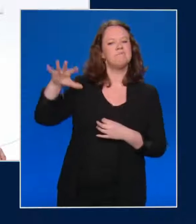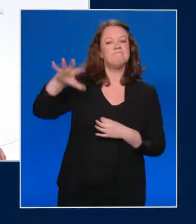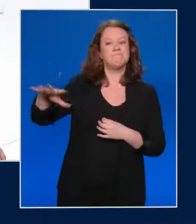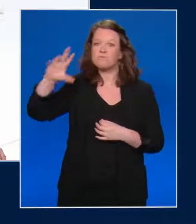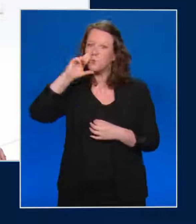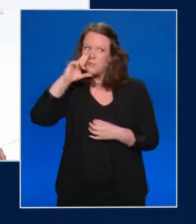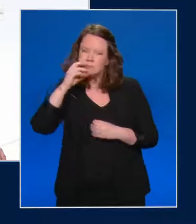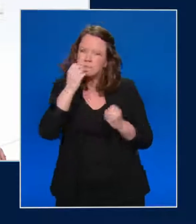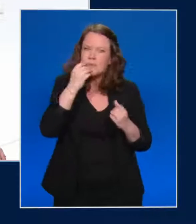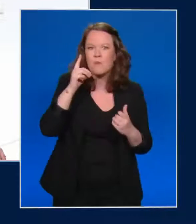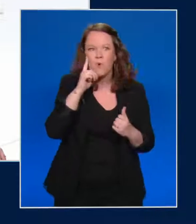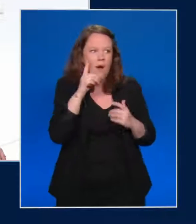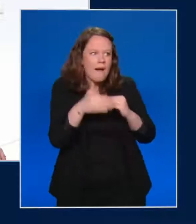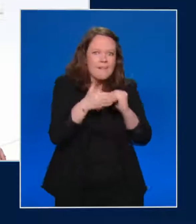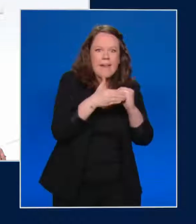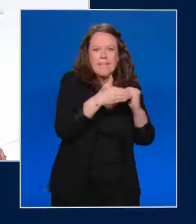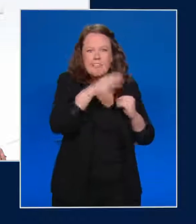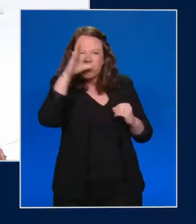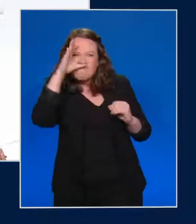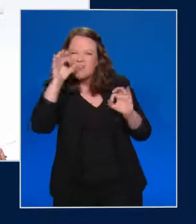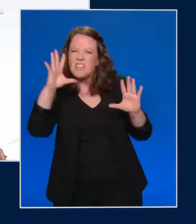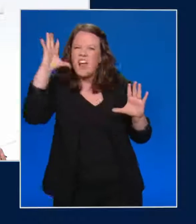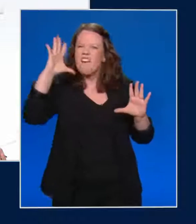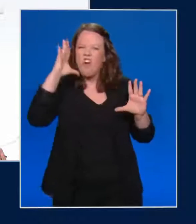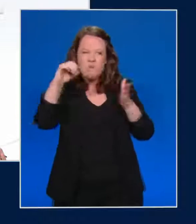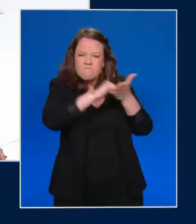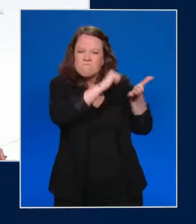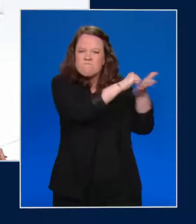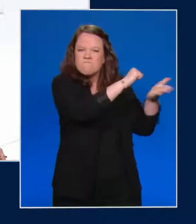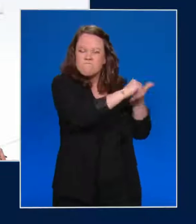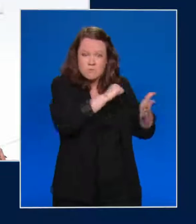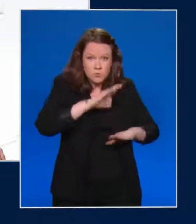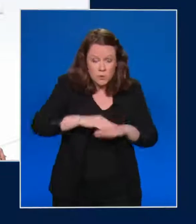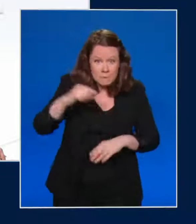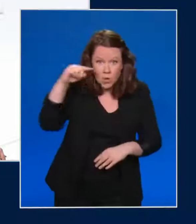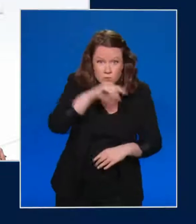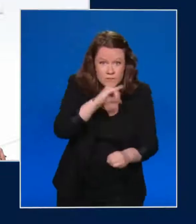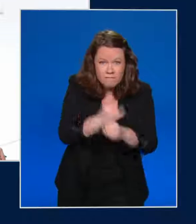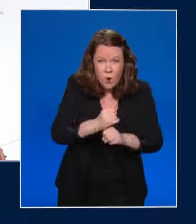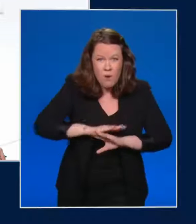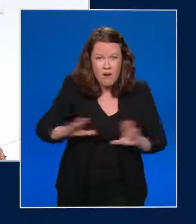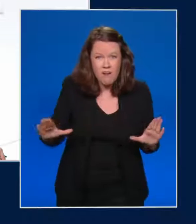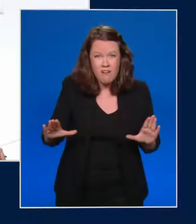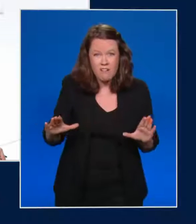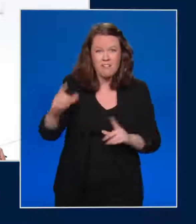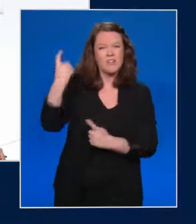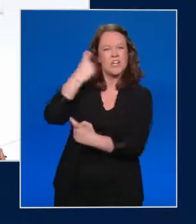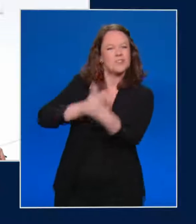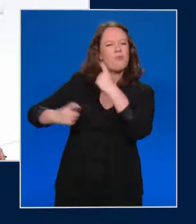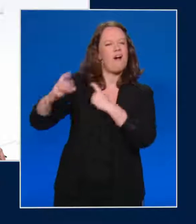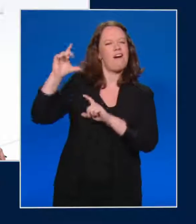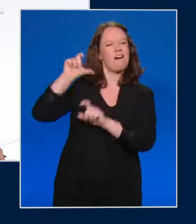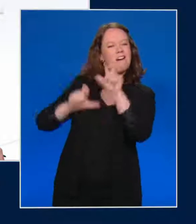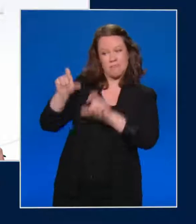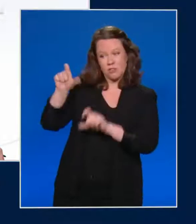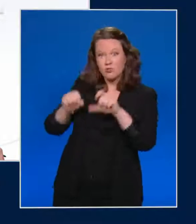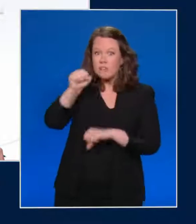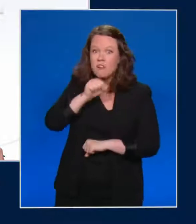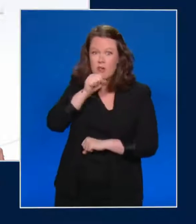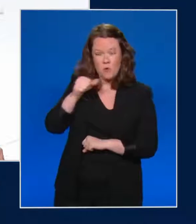c'est un mensonge une insulte à l'histoire de la russie et de l'ukraine à la mémoire de nos aînés qui ont combattu côte à côte